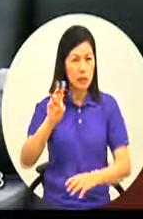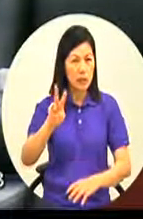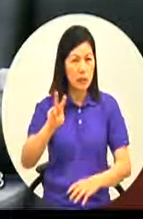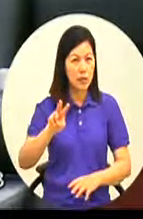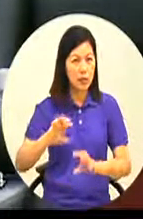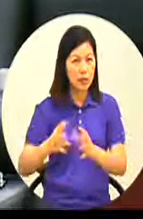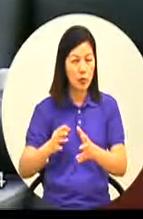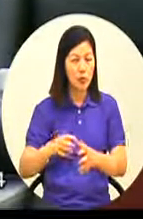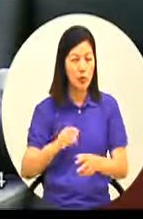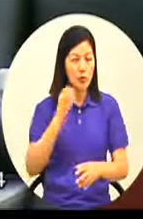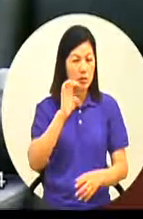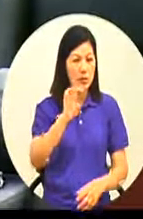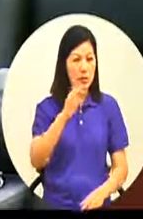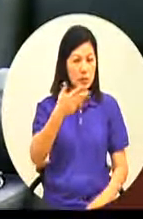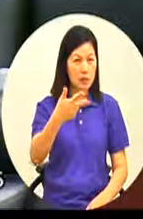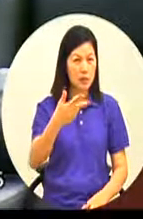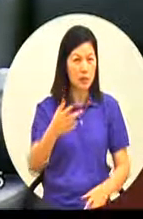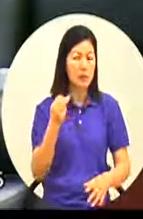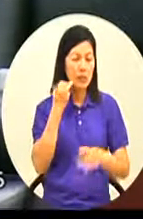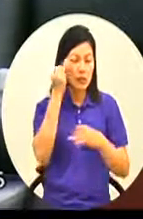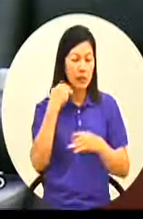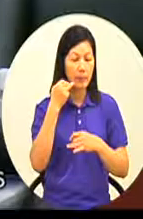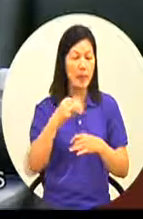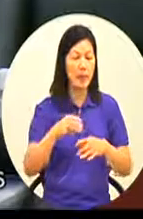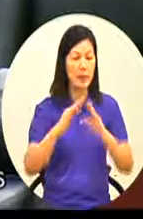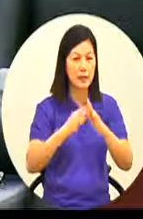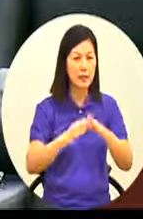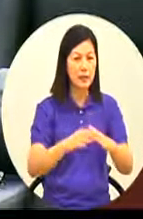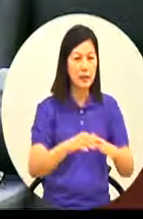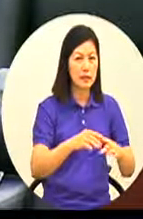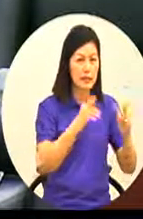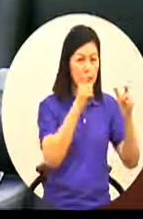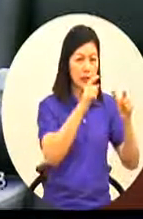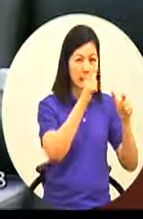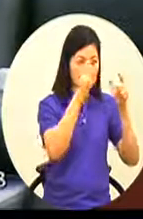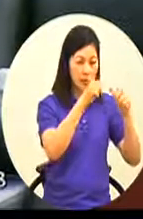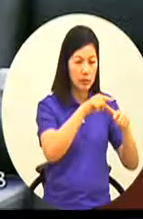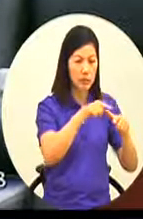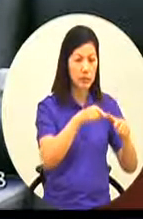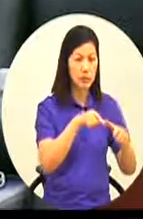姐妹市，那我们高雄只有13国，30个城市哦。